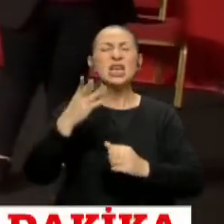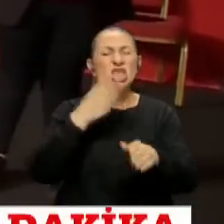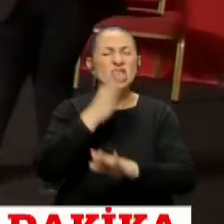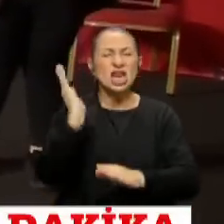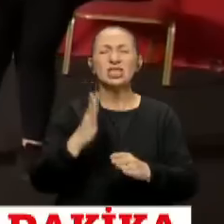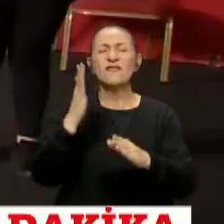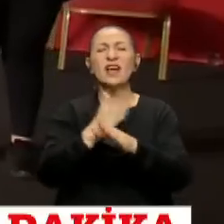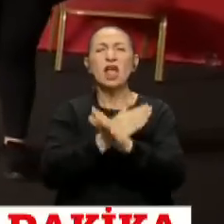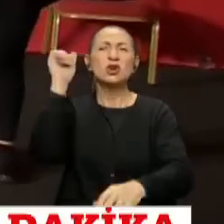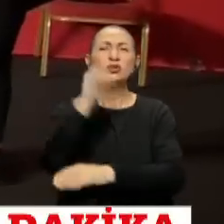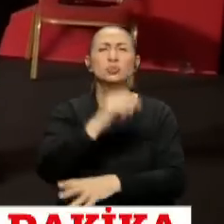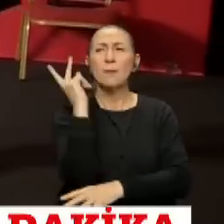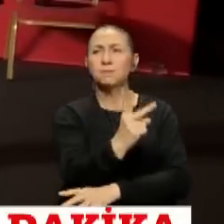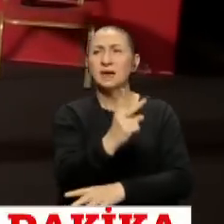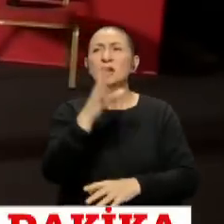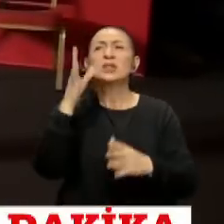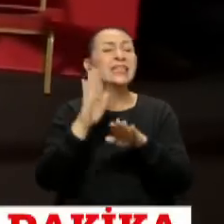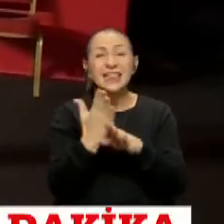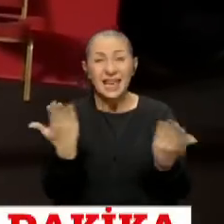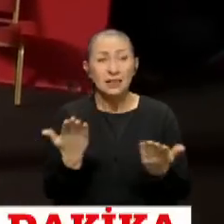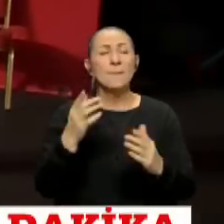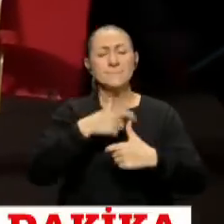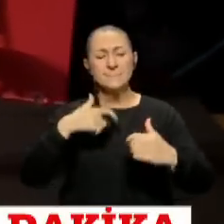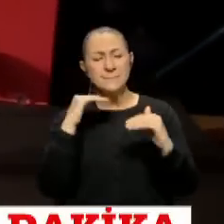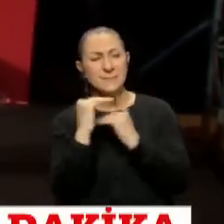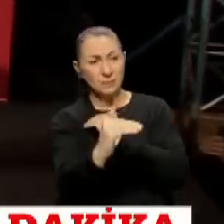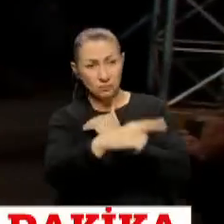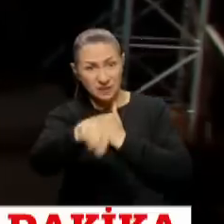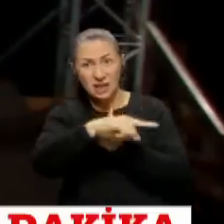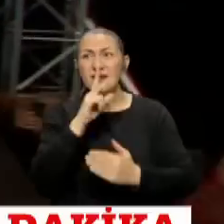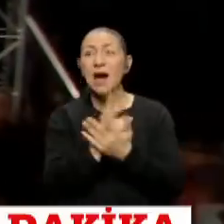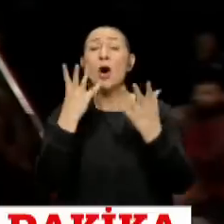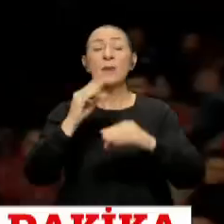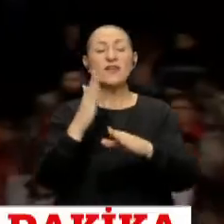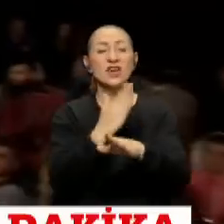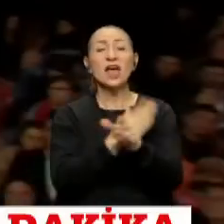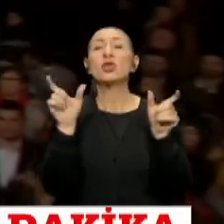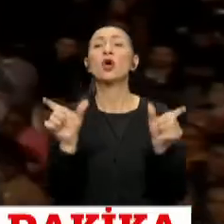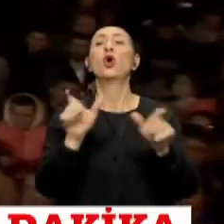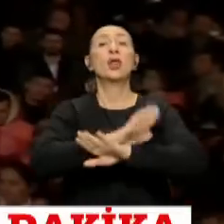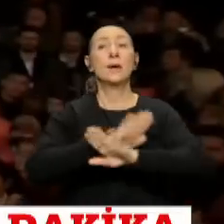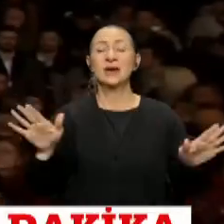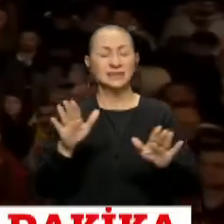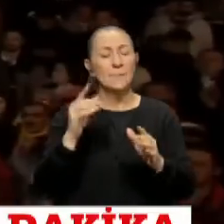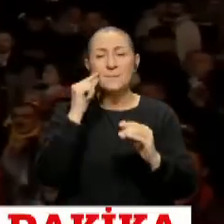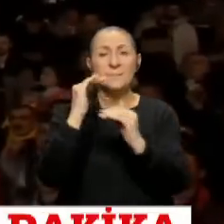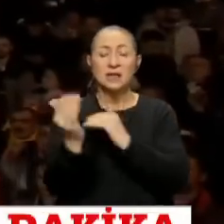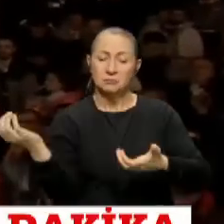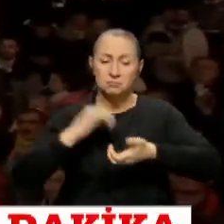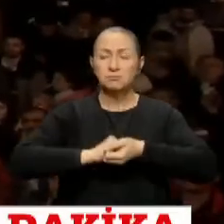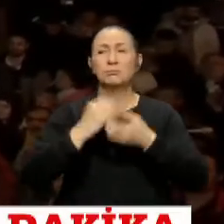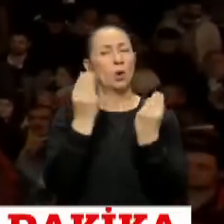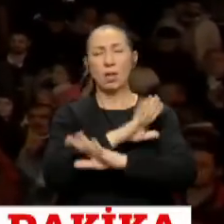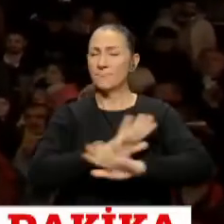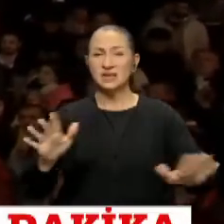gerçek vatan düşmanı odur. Çünkü milli irade olmadan vatan korunamaz, millet